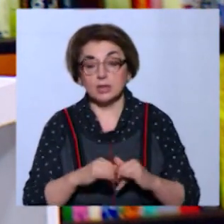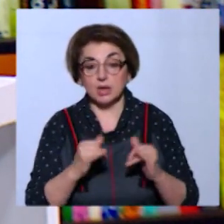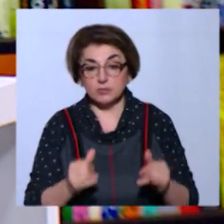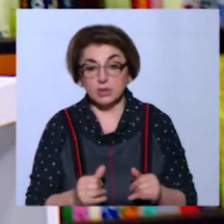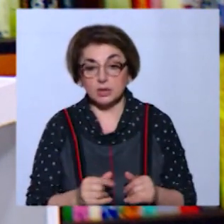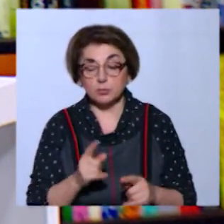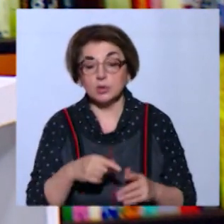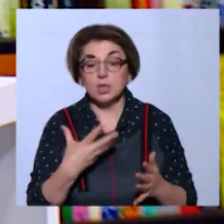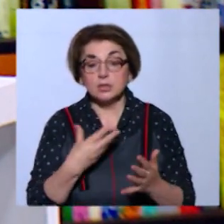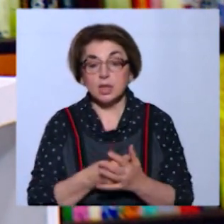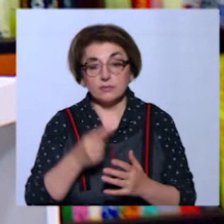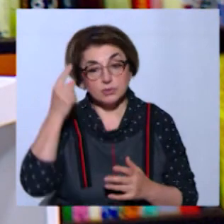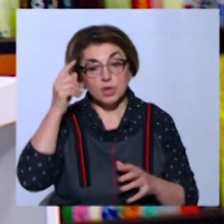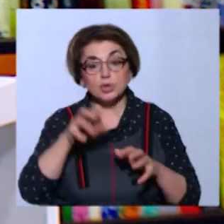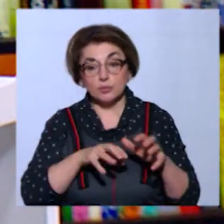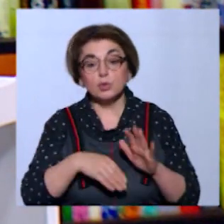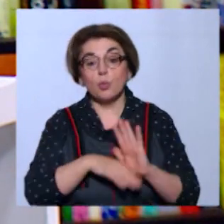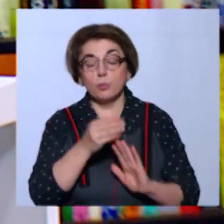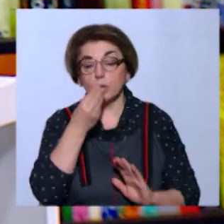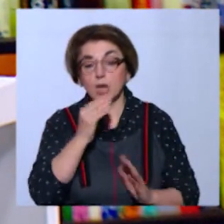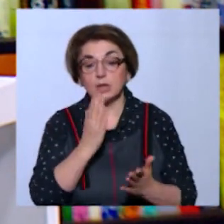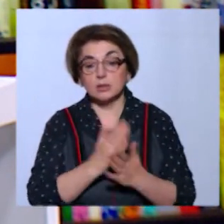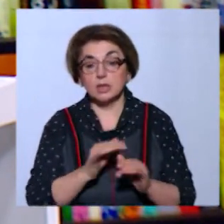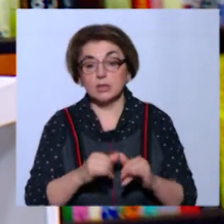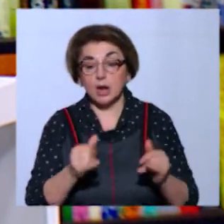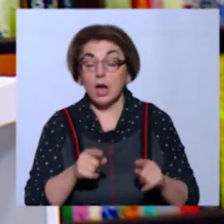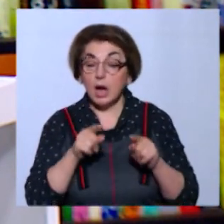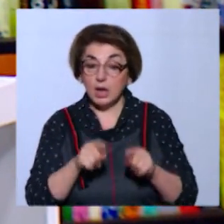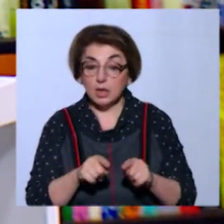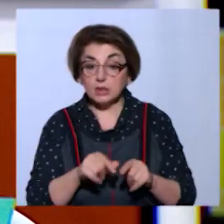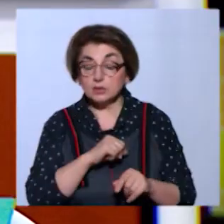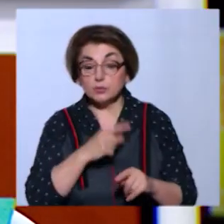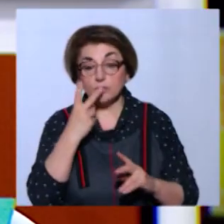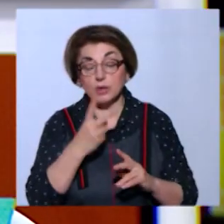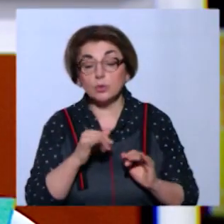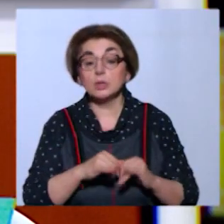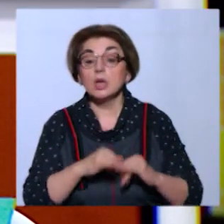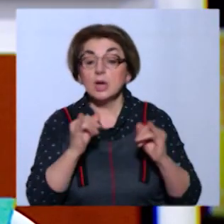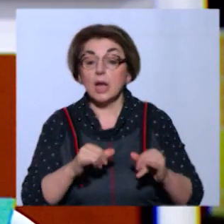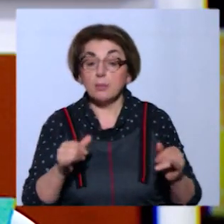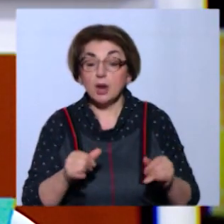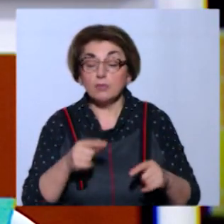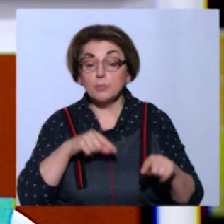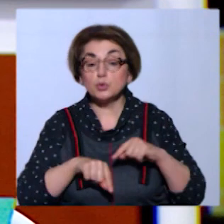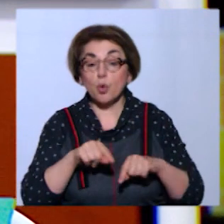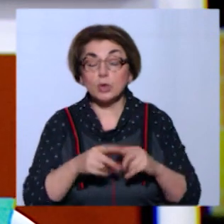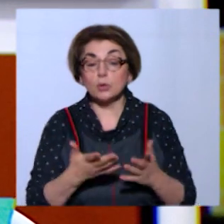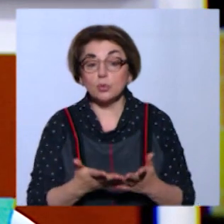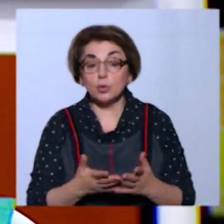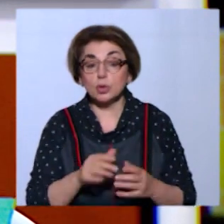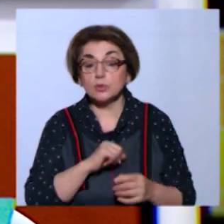განვითარებული თავის ტვინი. რაც შეეხება გამრავლების ორგანოთა სისტემას, რადგან ქვეწარმავლები